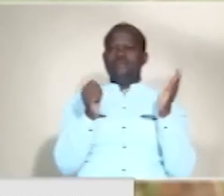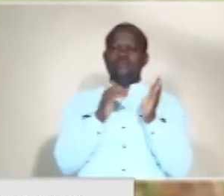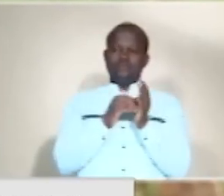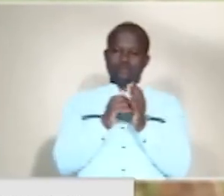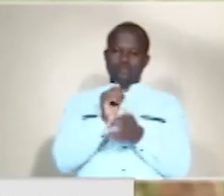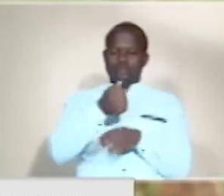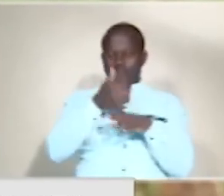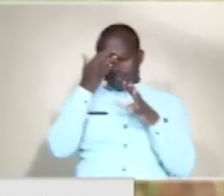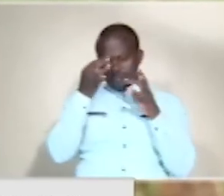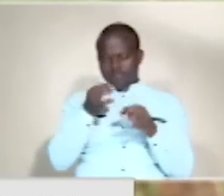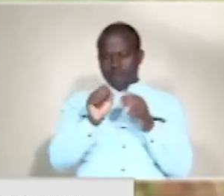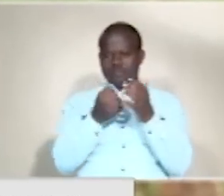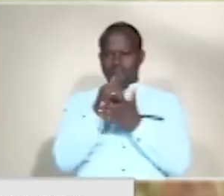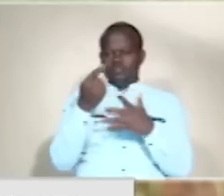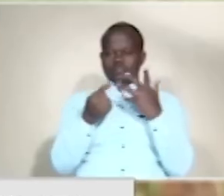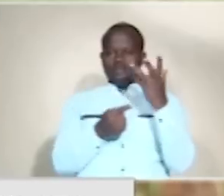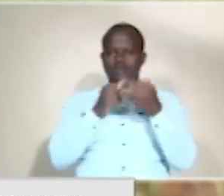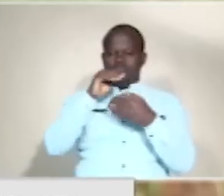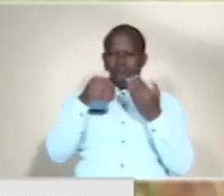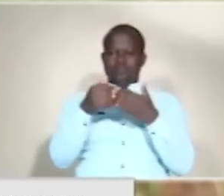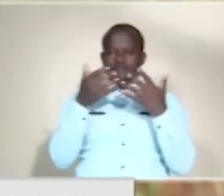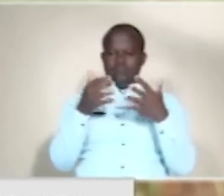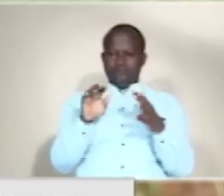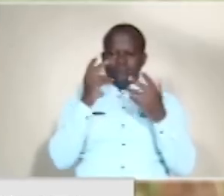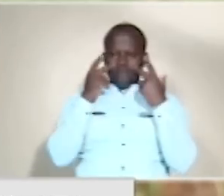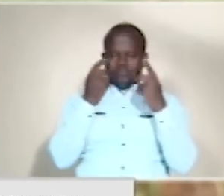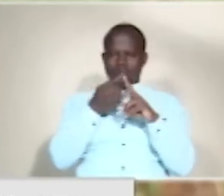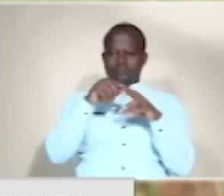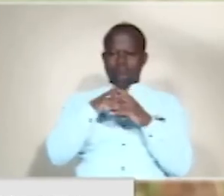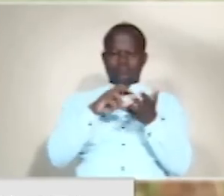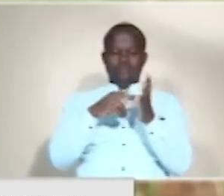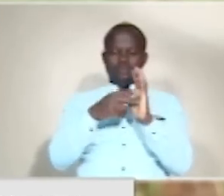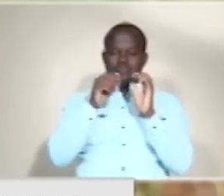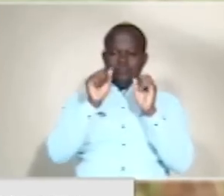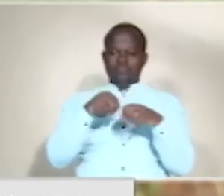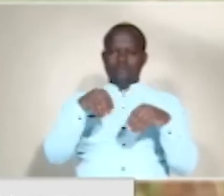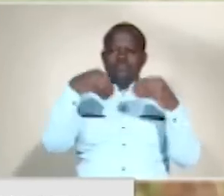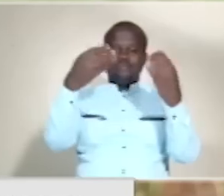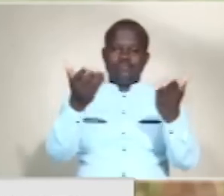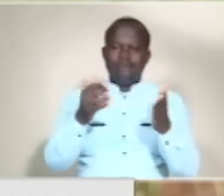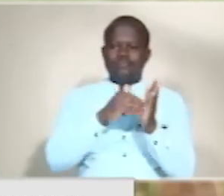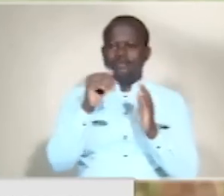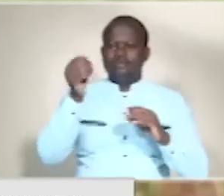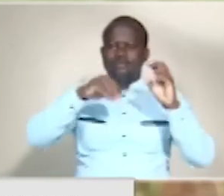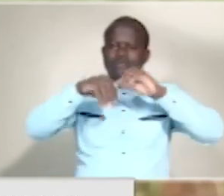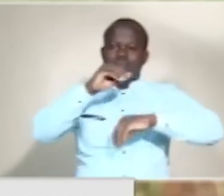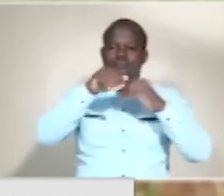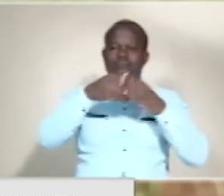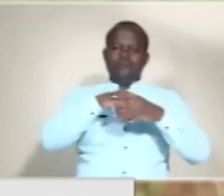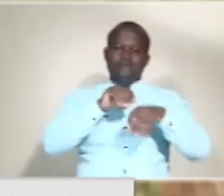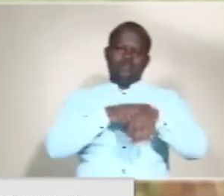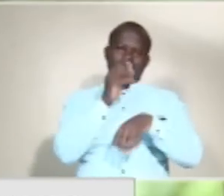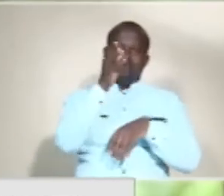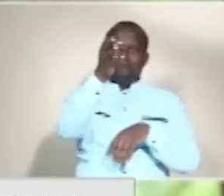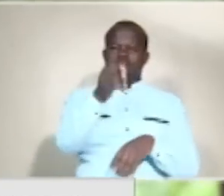ari no gushyiraho ingamba zituma na bya bindi tumaze kubona biturutse muri iyi mishinga bishobora gutanga n'undi musaruro no mu gihe kiri